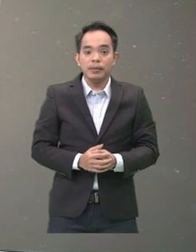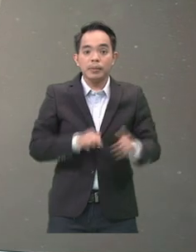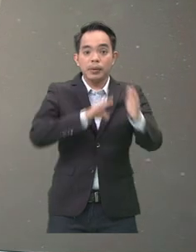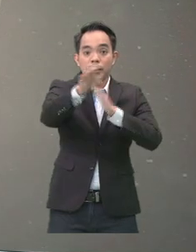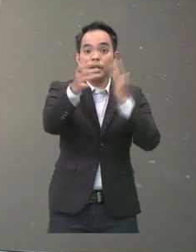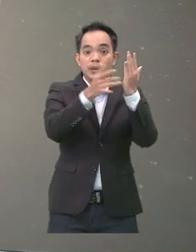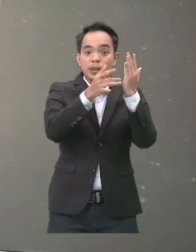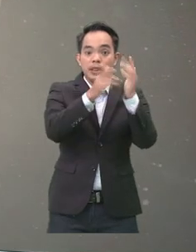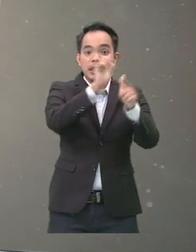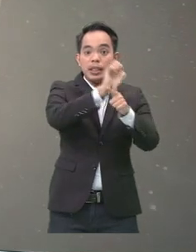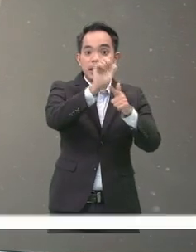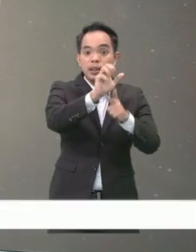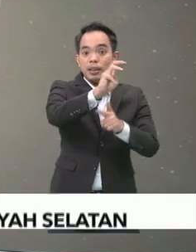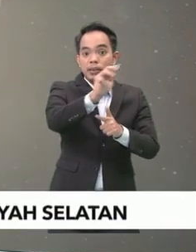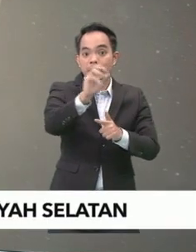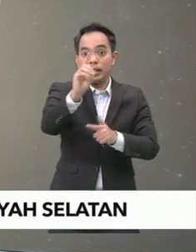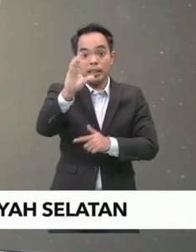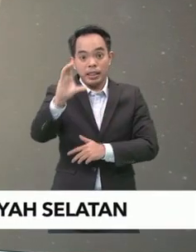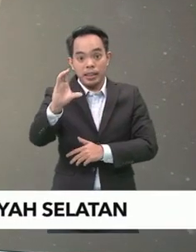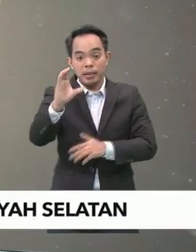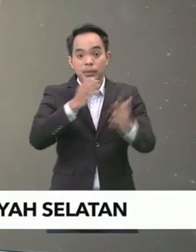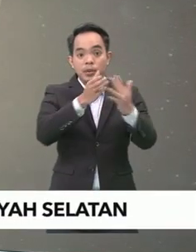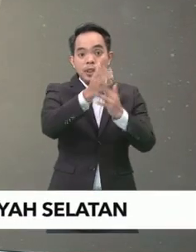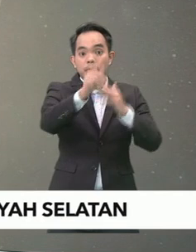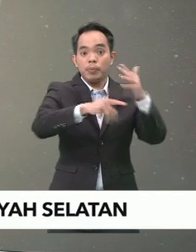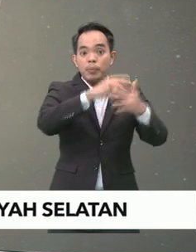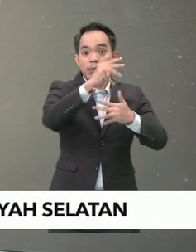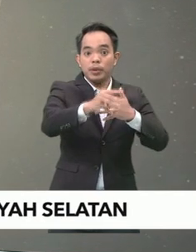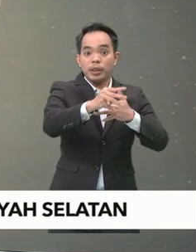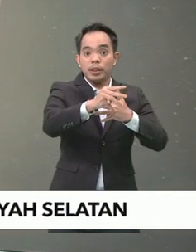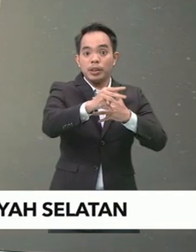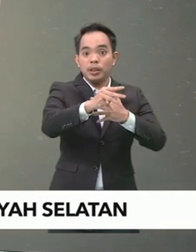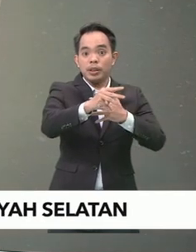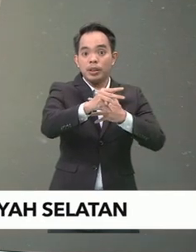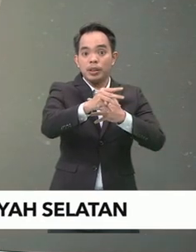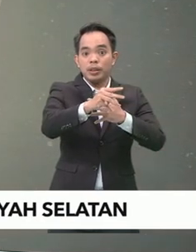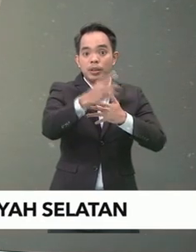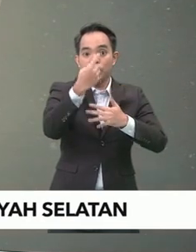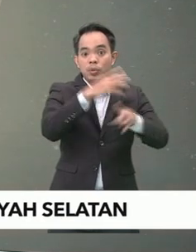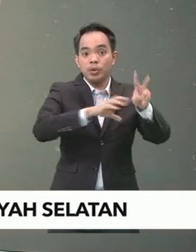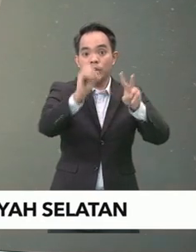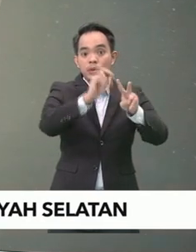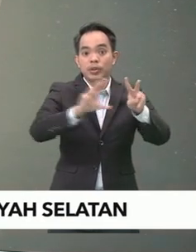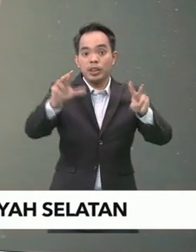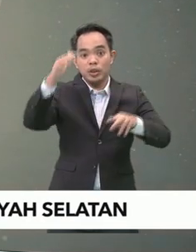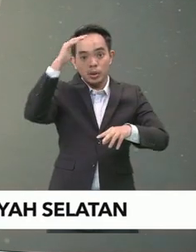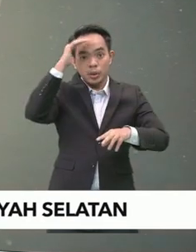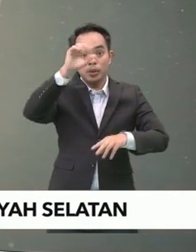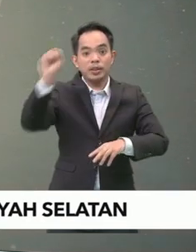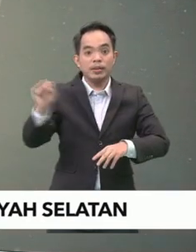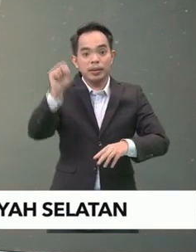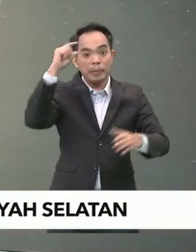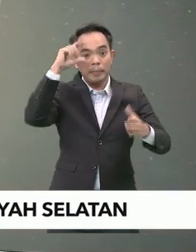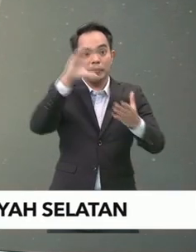Perbadanan Pembangunan Teknologi Malaysia MTDC menerusi program Road to Growth 2023 di Johor pada Selasa